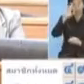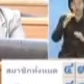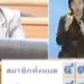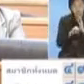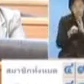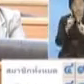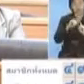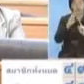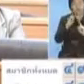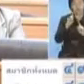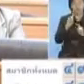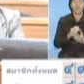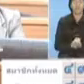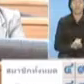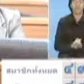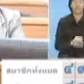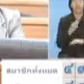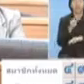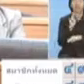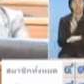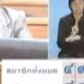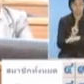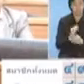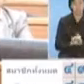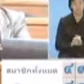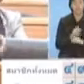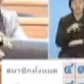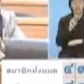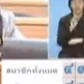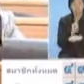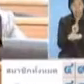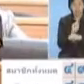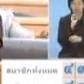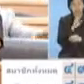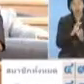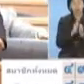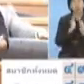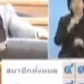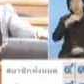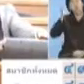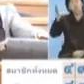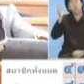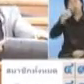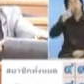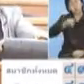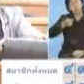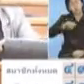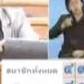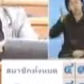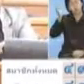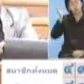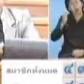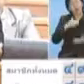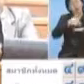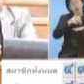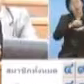61กรณีท่านประธานท่านประธานได้ปล่อยให้ผู้อภิปรายซ้ำซากบอกว่าเกริ่นม